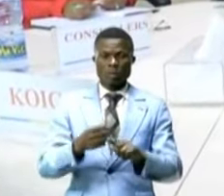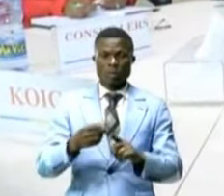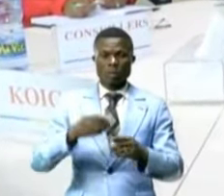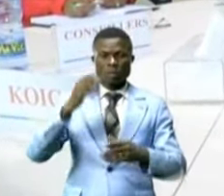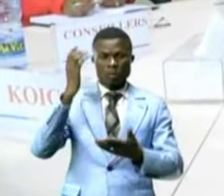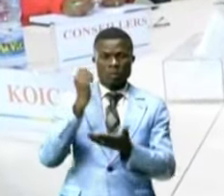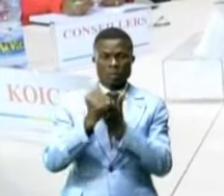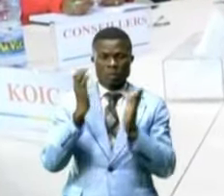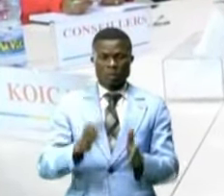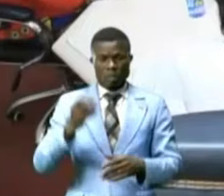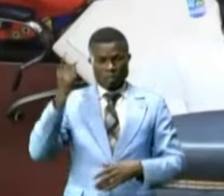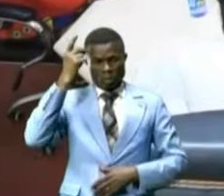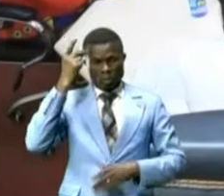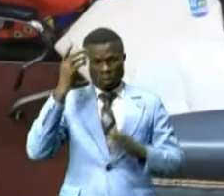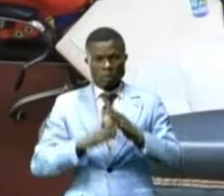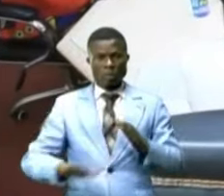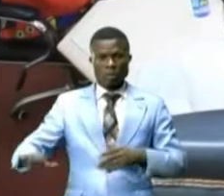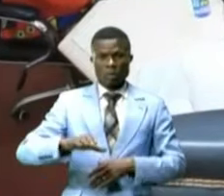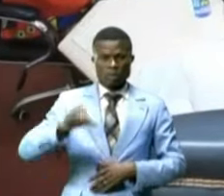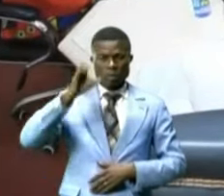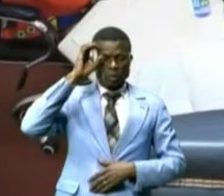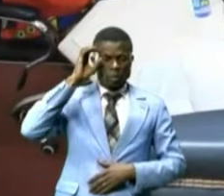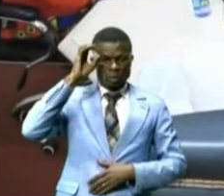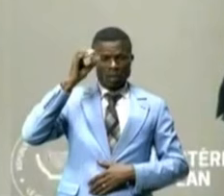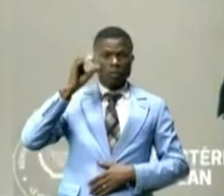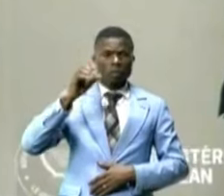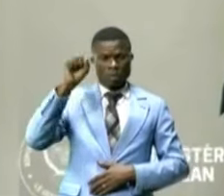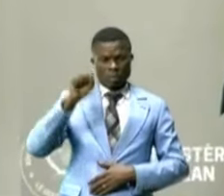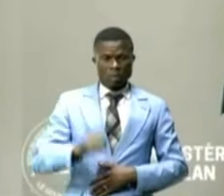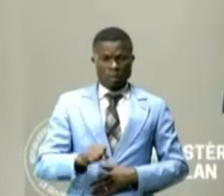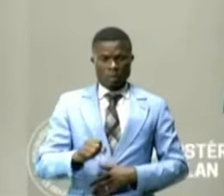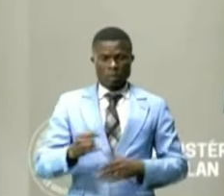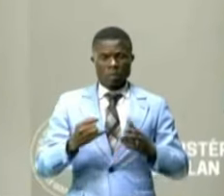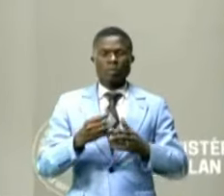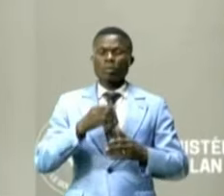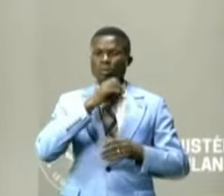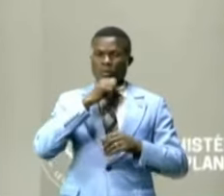diplomatiques entre Kinshasa et Séoul, vieille de 60 ans.